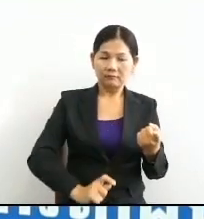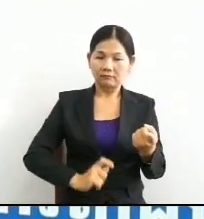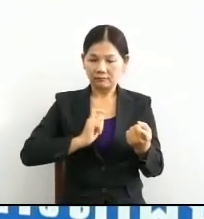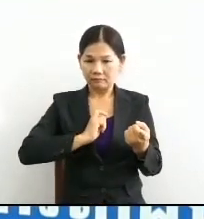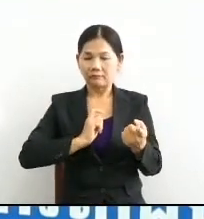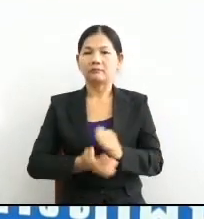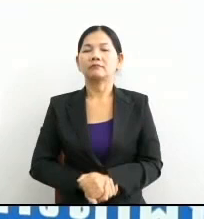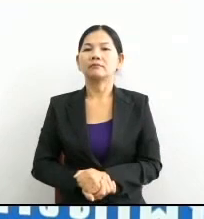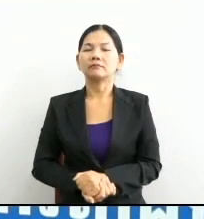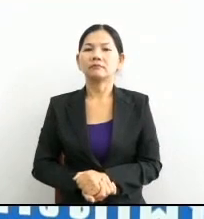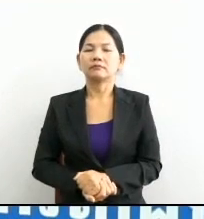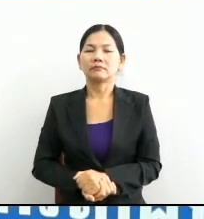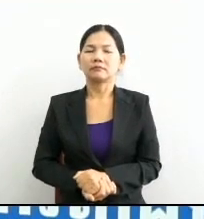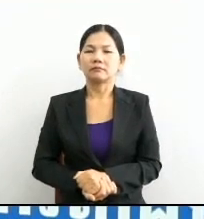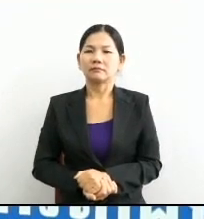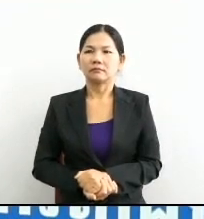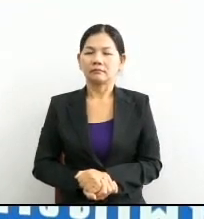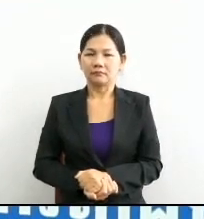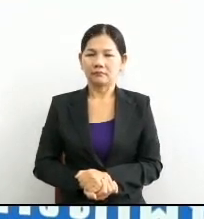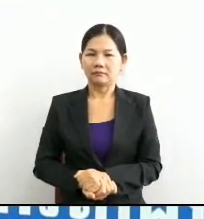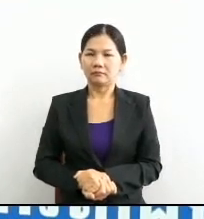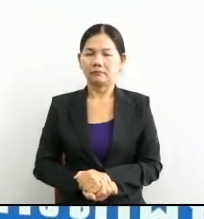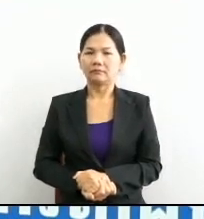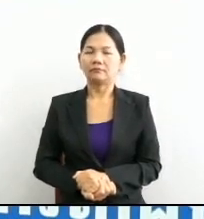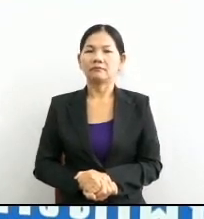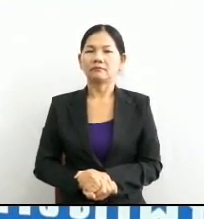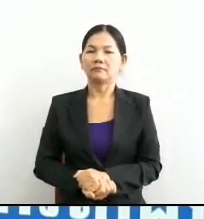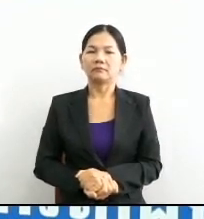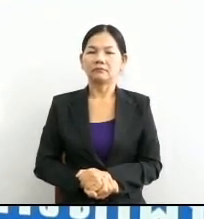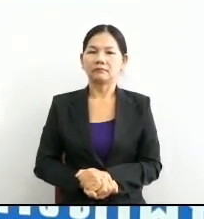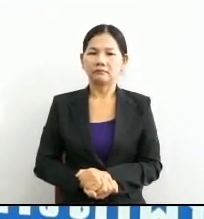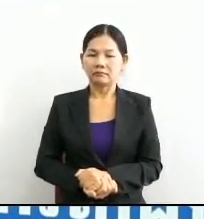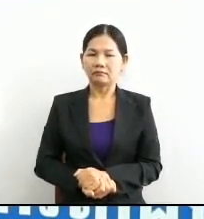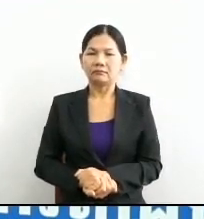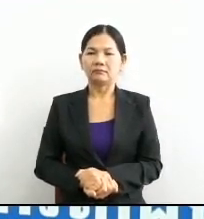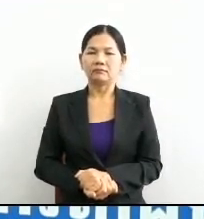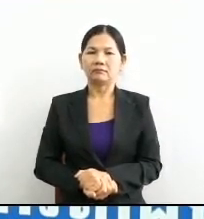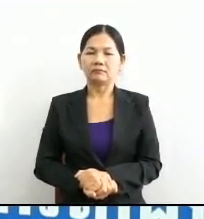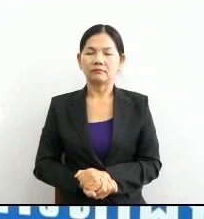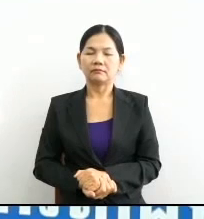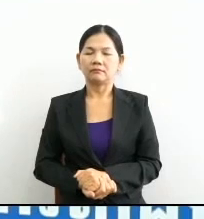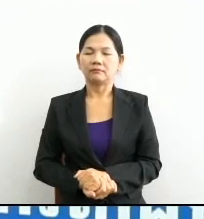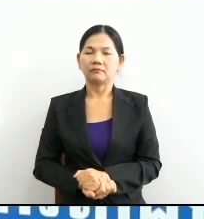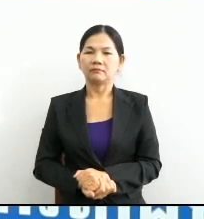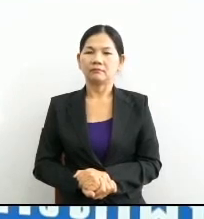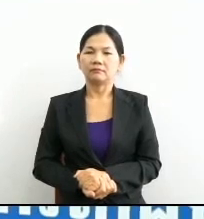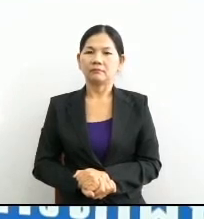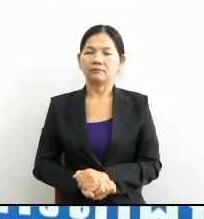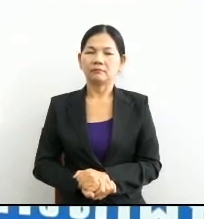ấy con sẽ đạp ở đá ở vầy đây nó khủ tí hoa hay con chi yếm hợp nực